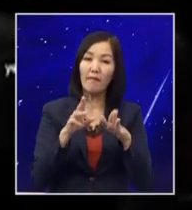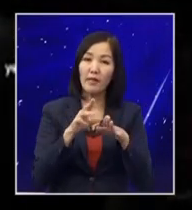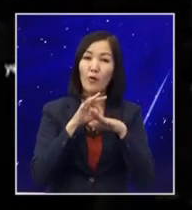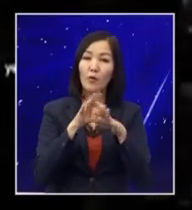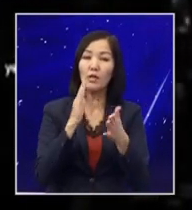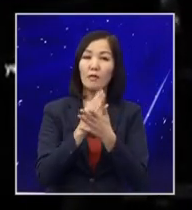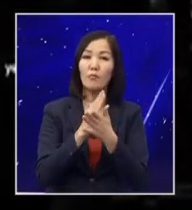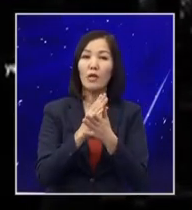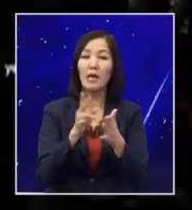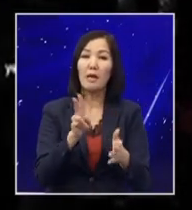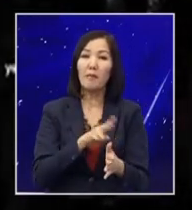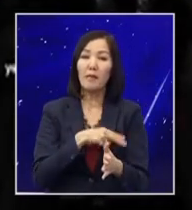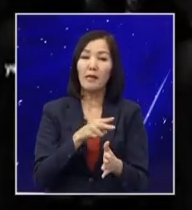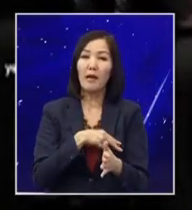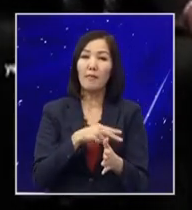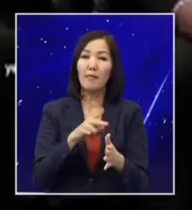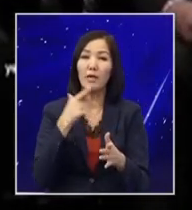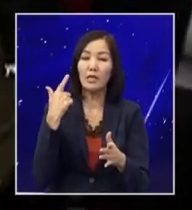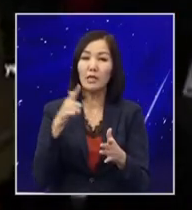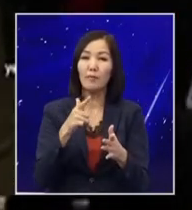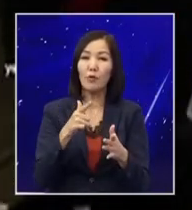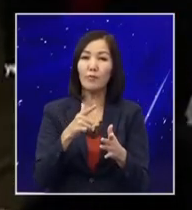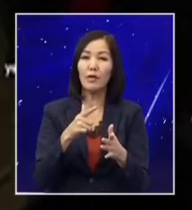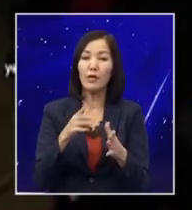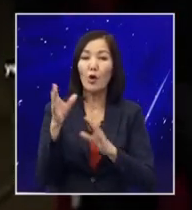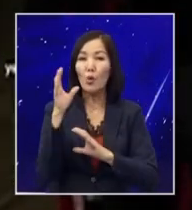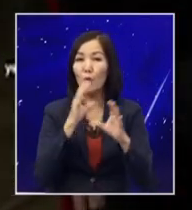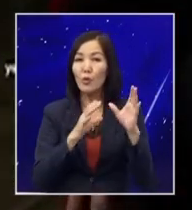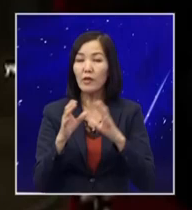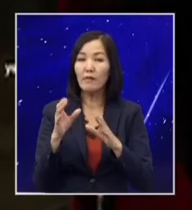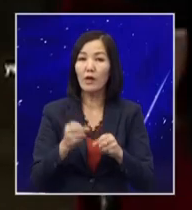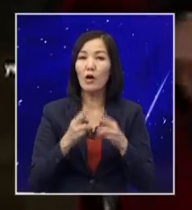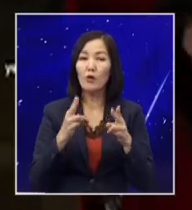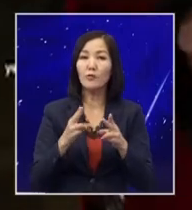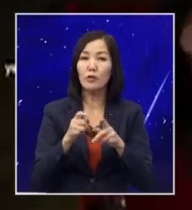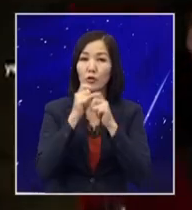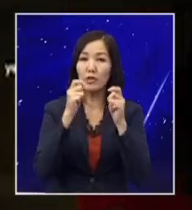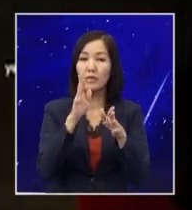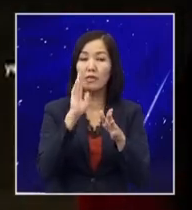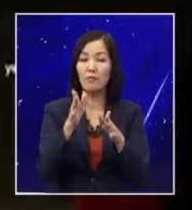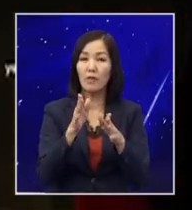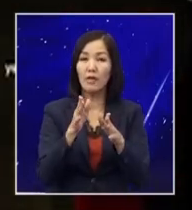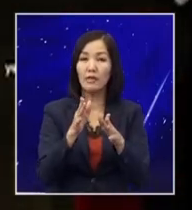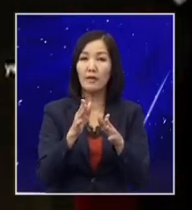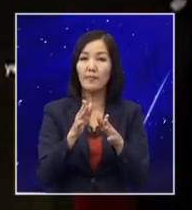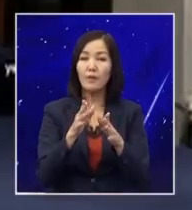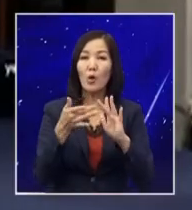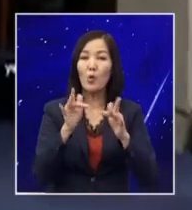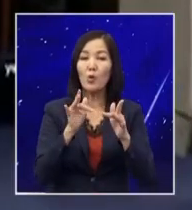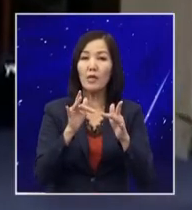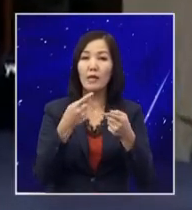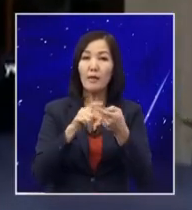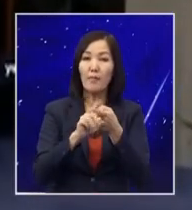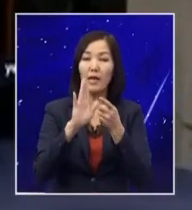дипломдар лауреаттарға олардың елдеріндегі елшіліктер мен университеттер арқылы қауіпсіз түрде беріледі. Осылайша олармен онлайн режимде